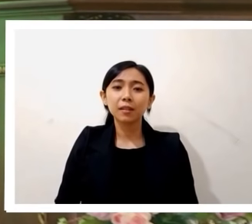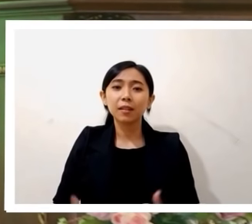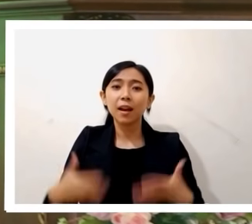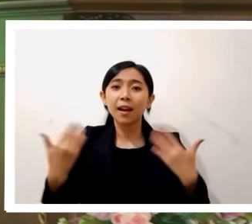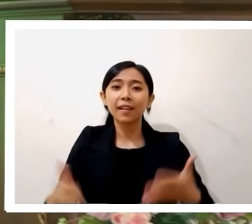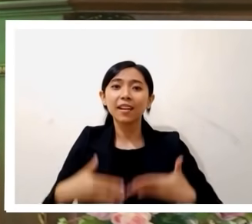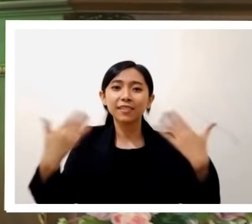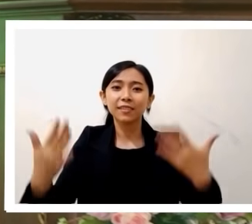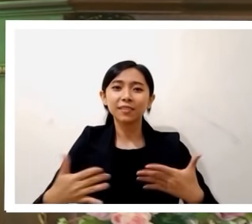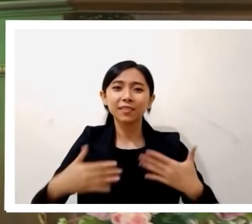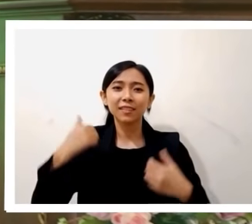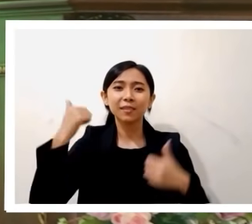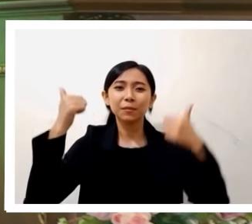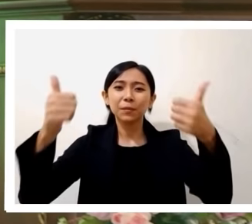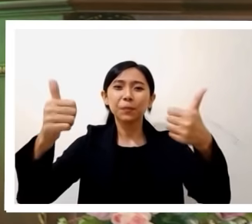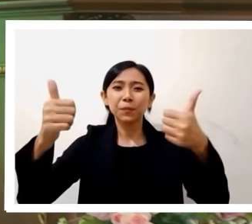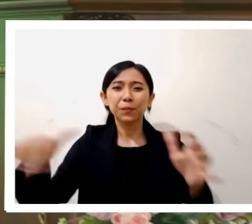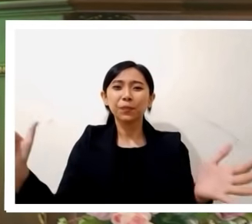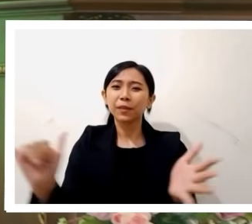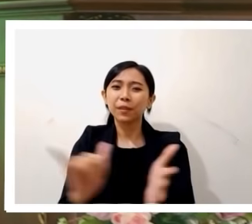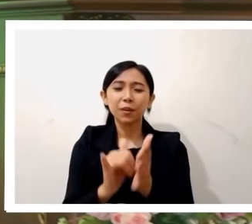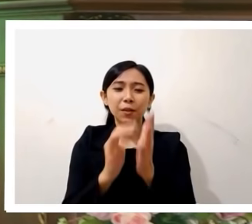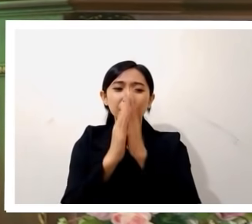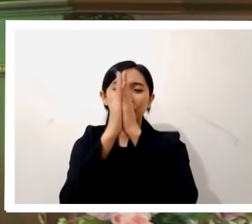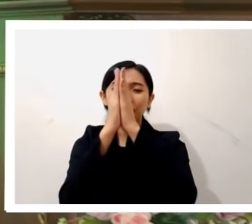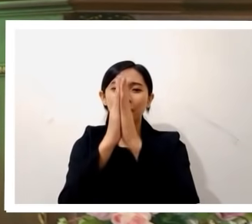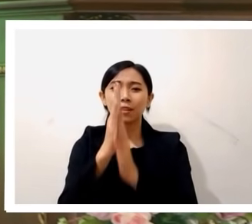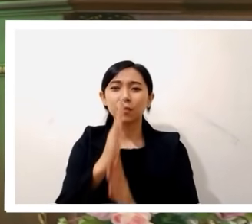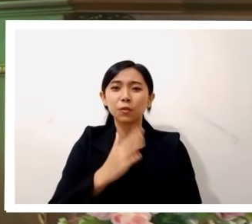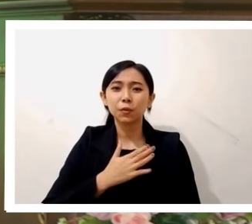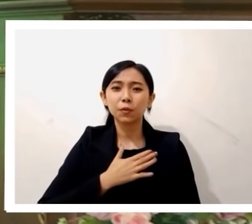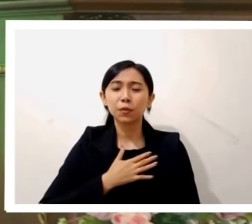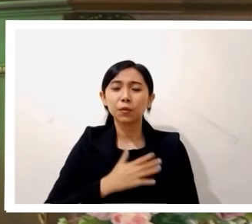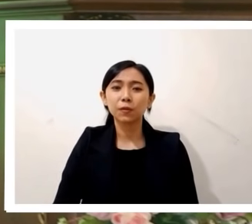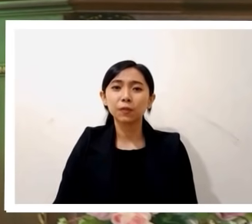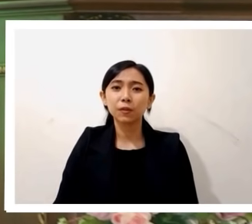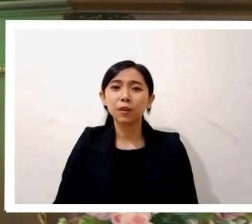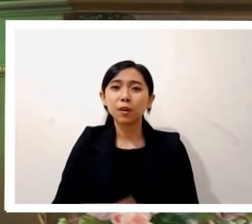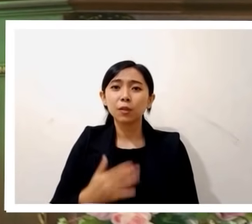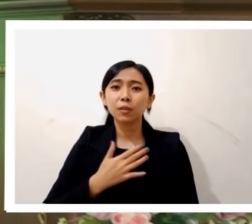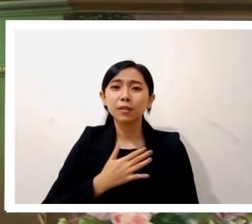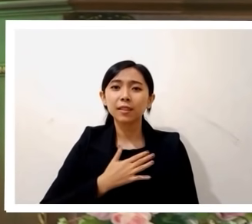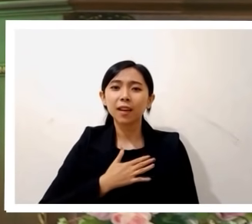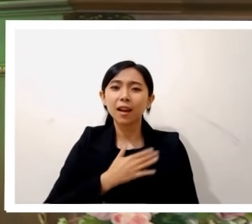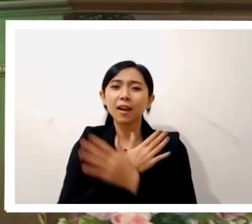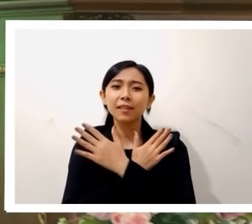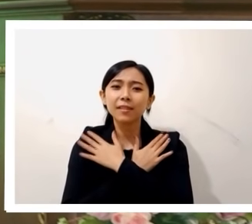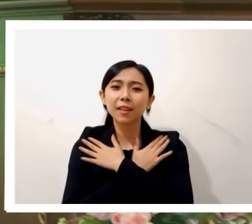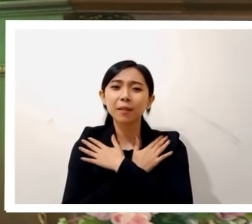bahagia dan suksesmu itu doaku, ku